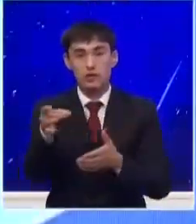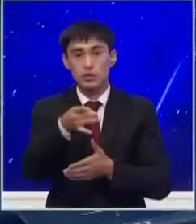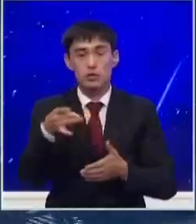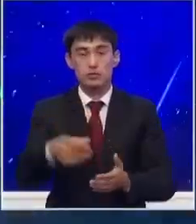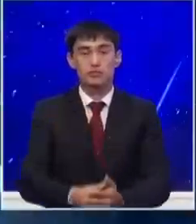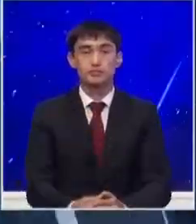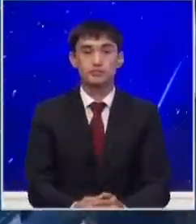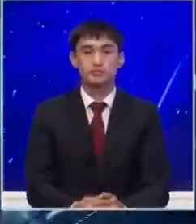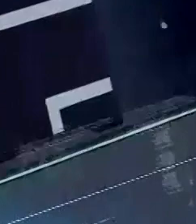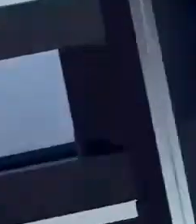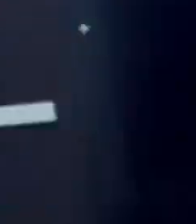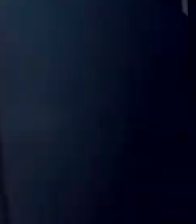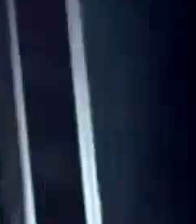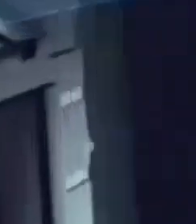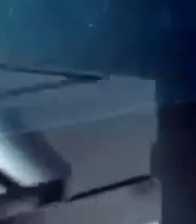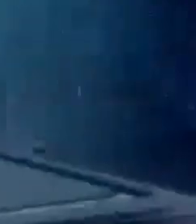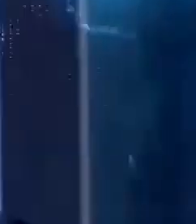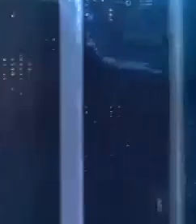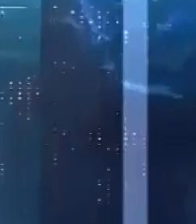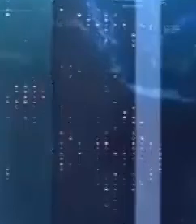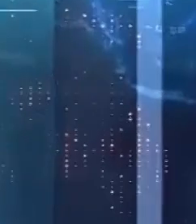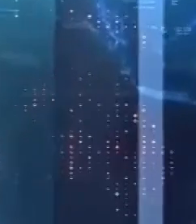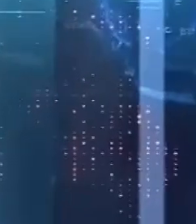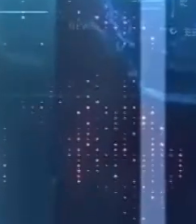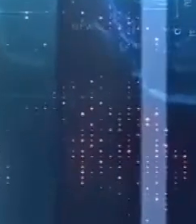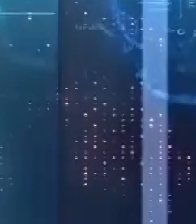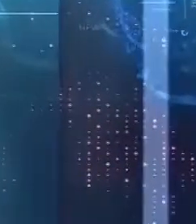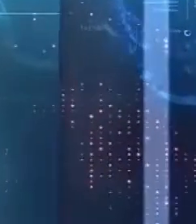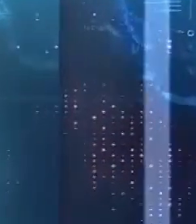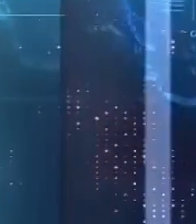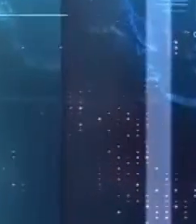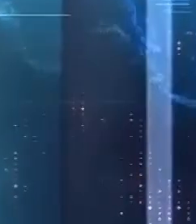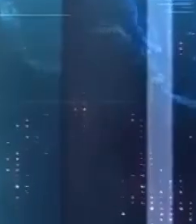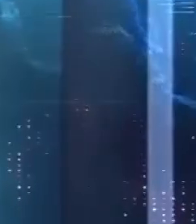региона. Шандос Назарбаев, Бекжан Кенжебай, телеканал ЖТСУ, Алматинская область.